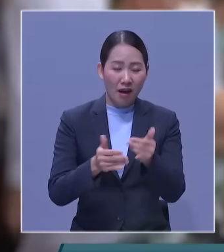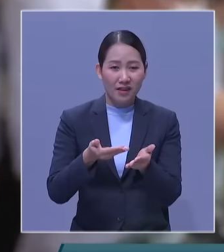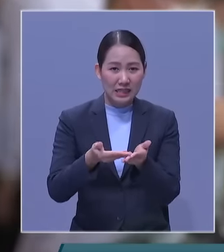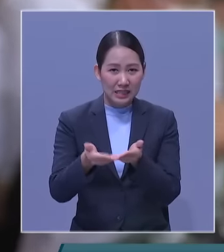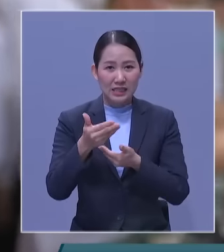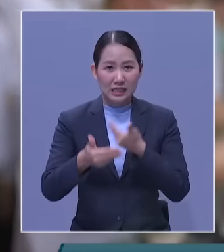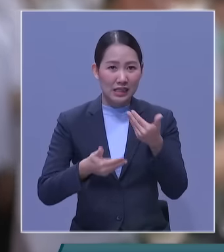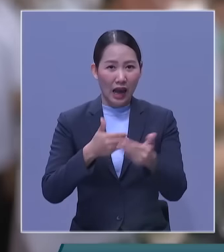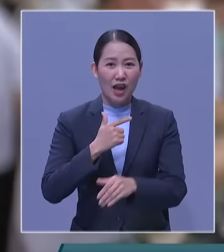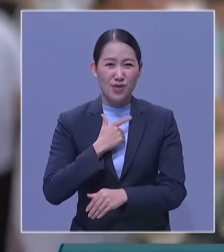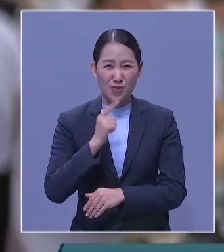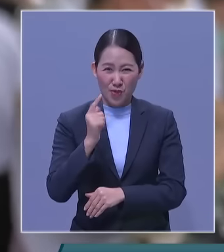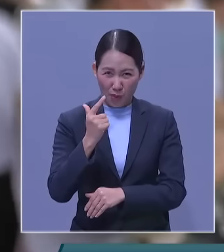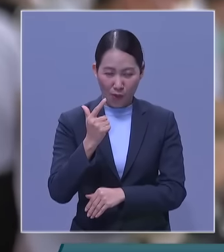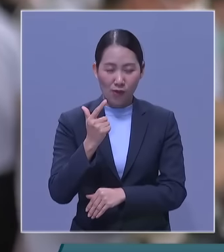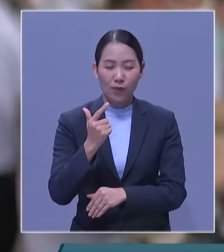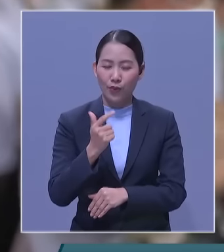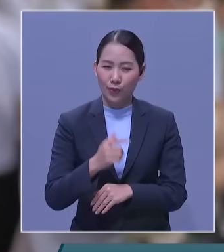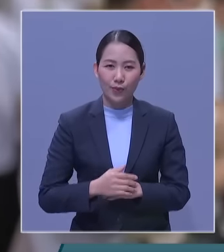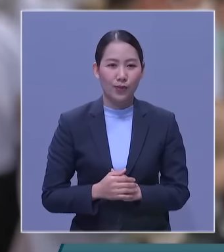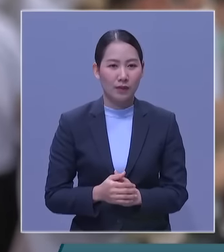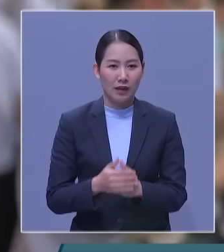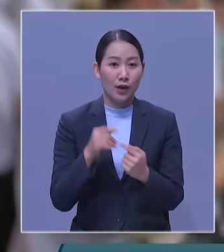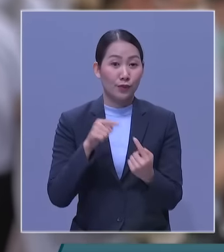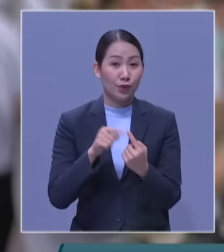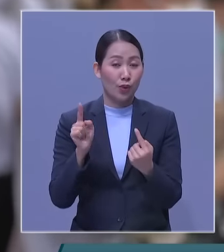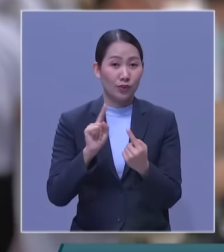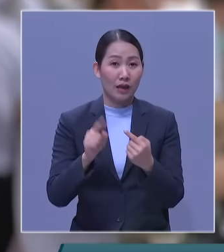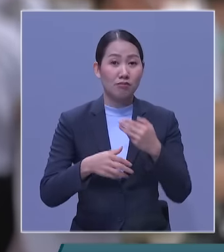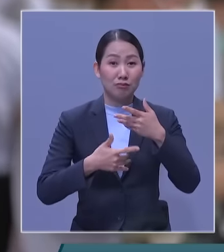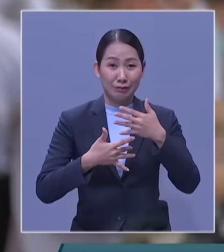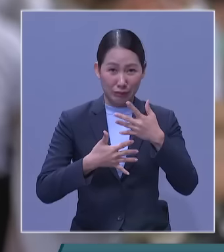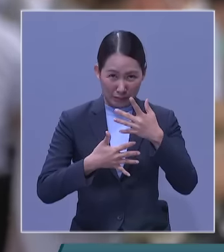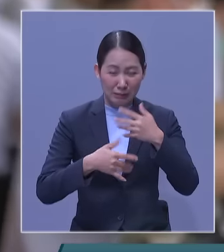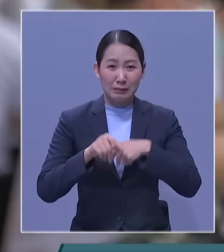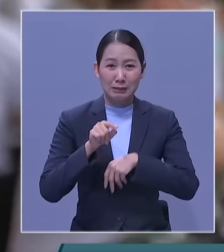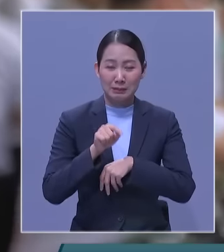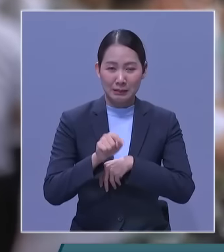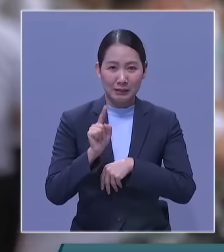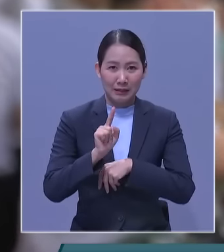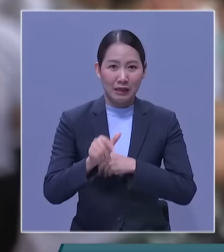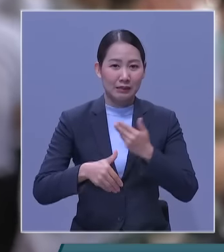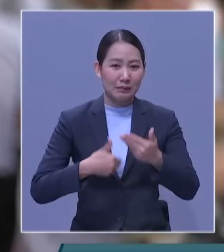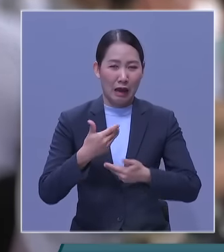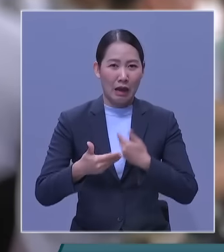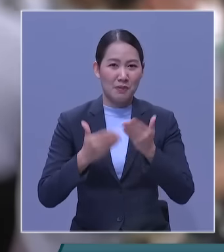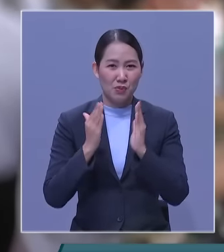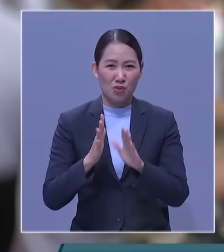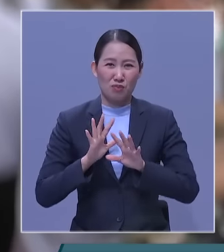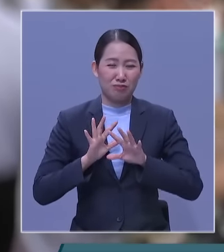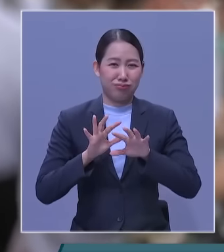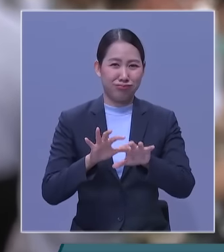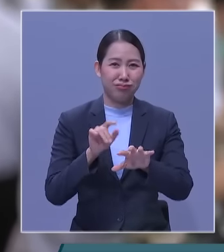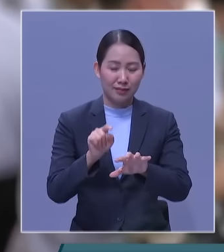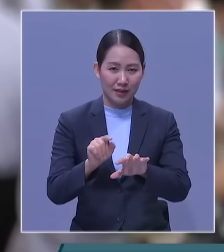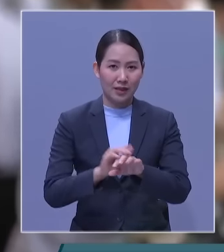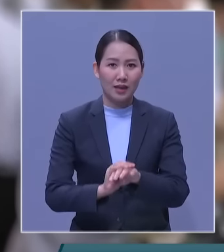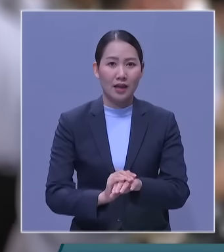จะเห็นว่าบรรยากาศด้านหลังตอนนี้นะคะร้านทองคำย่านเยาวราชขณะนี้ก็มีประชาชนเข้ามาอย่างเนืองแน่นนะคะหลังจากที่ทองคำเปิดตลาดเช้